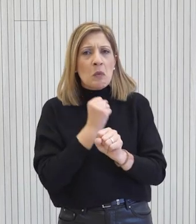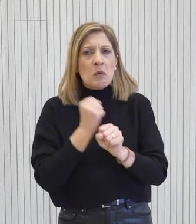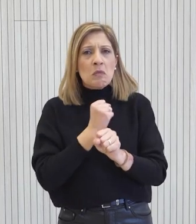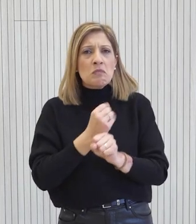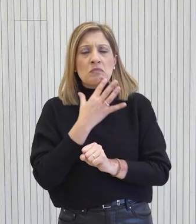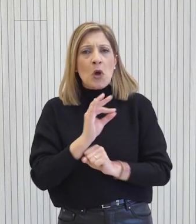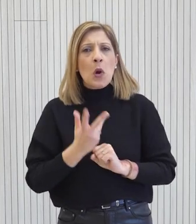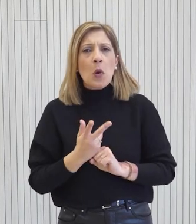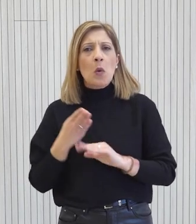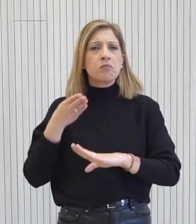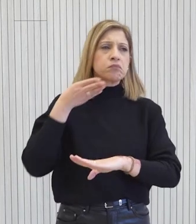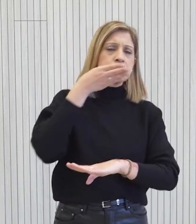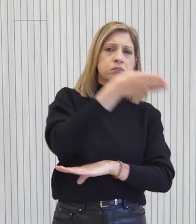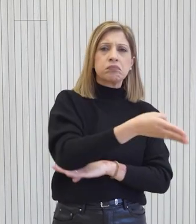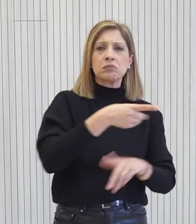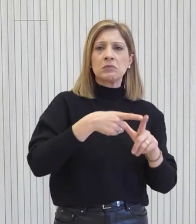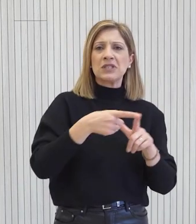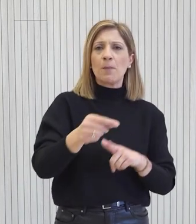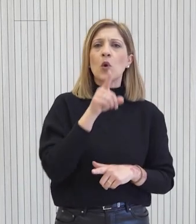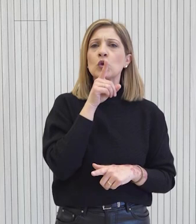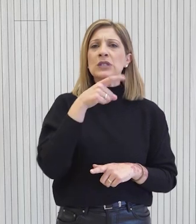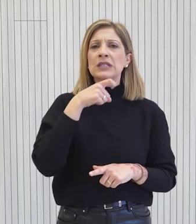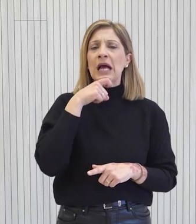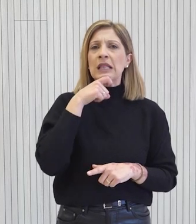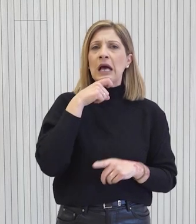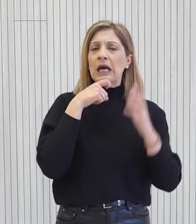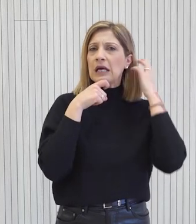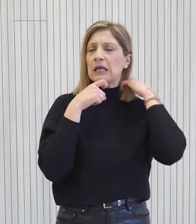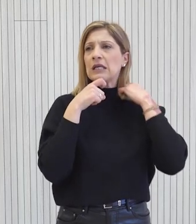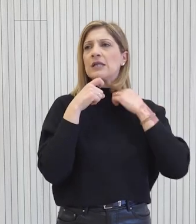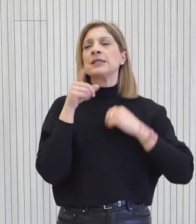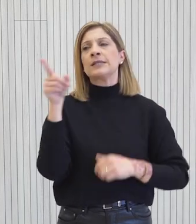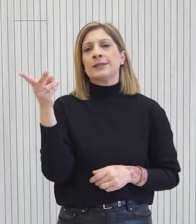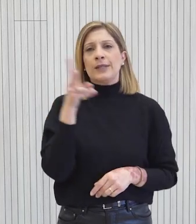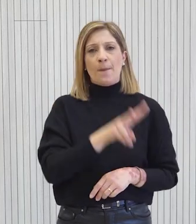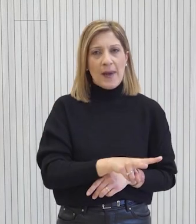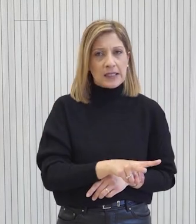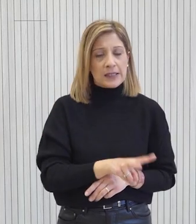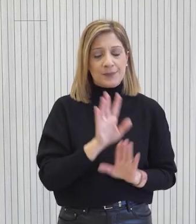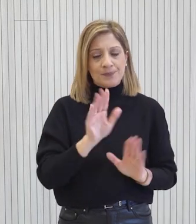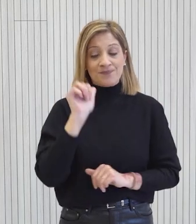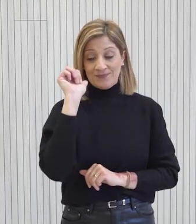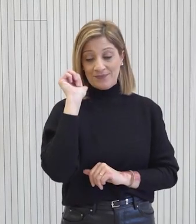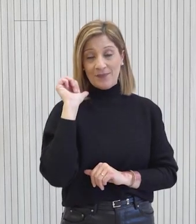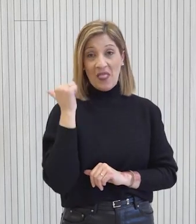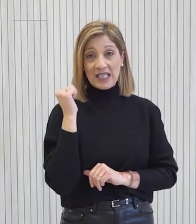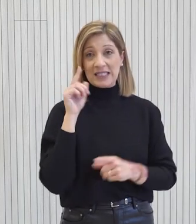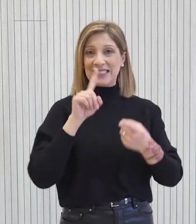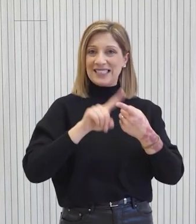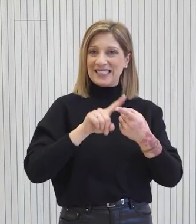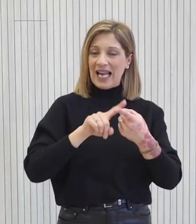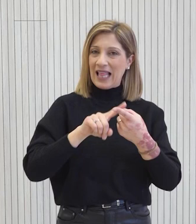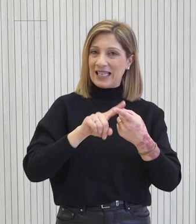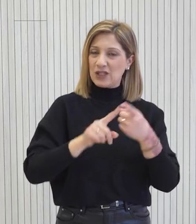του διαδρόμου καθόλου στην Ελλάδα. Τι χρειάζεται? Αντιλαμβάνεστε ότι χθες, κατά την συνάντηση